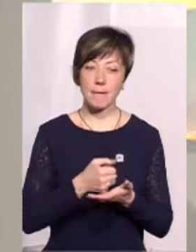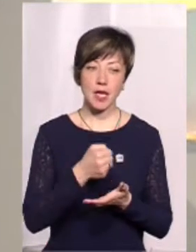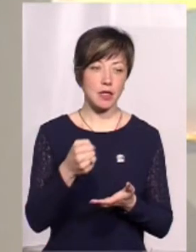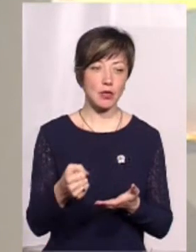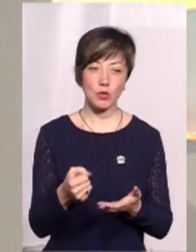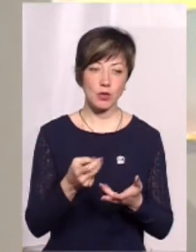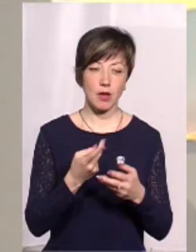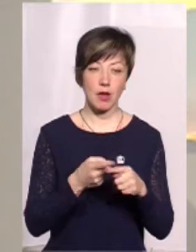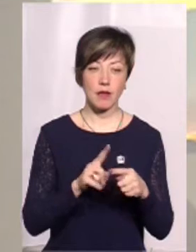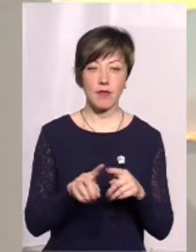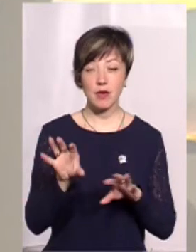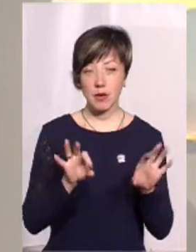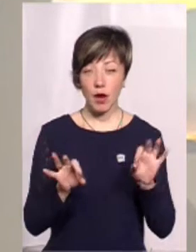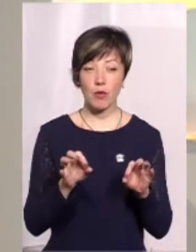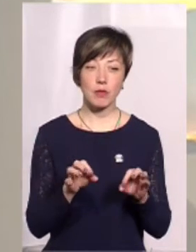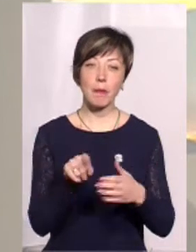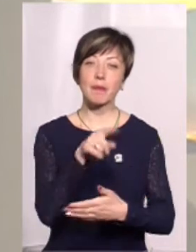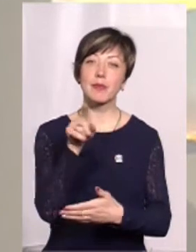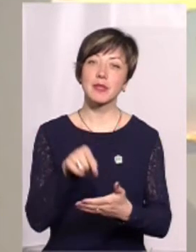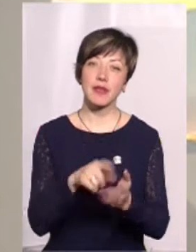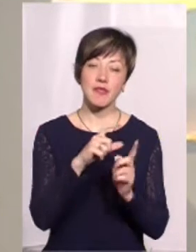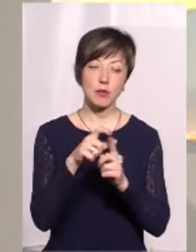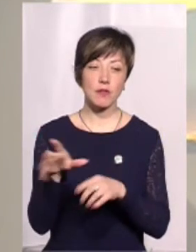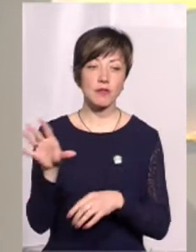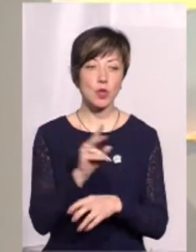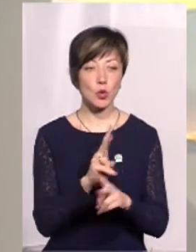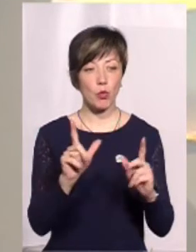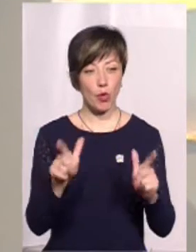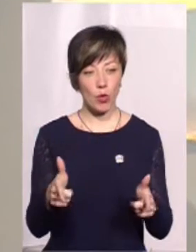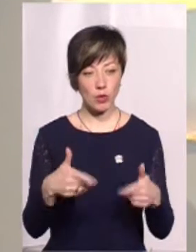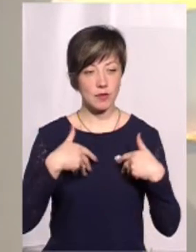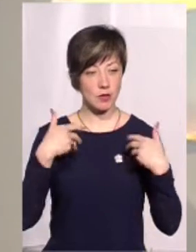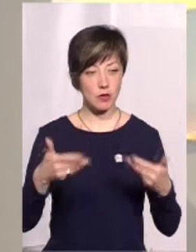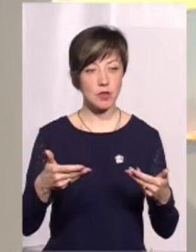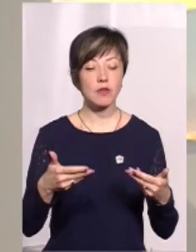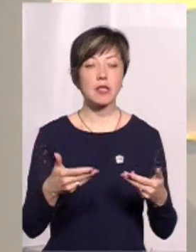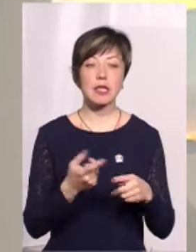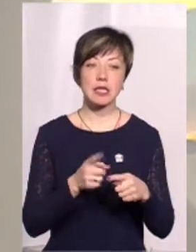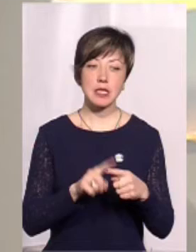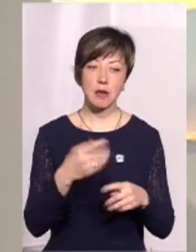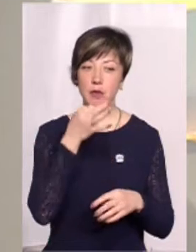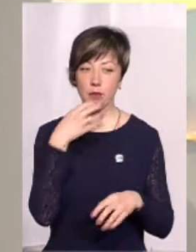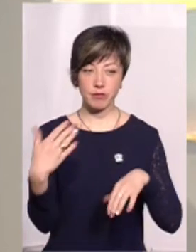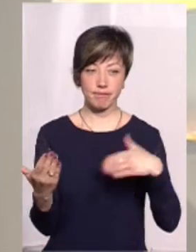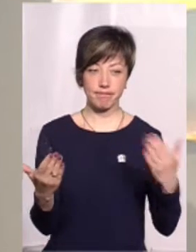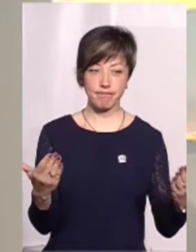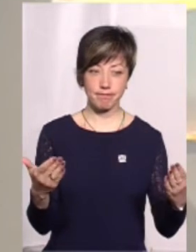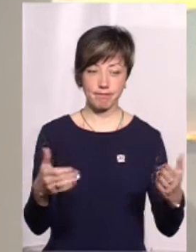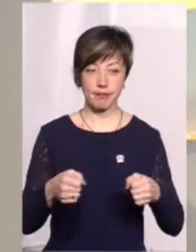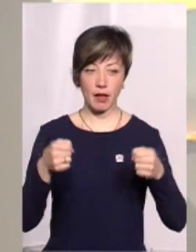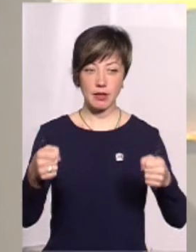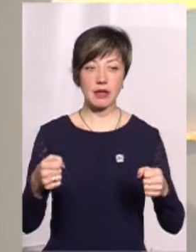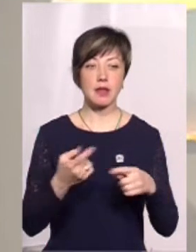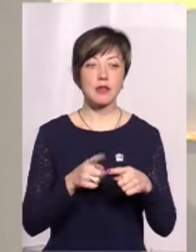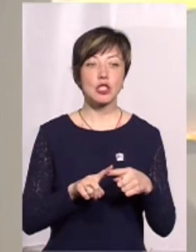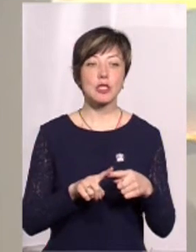на репрезентабельність, але поставили відповіді усіх, хто погодився їх дати. Зауважу, це прибічники обох кандидатів.